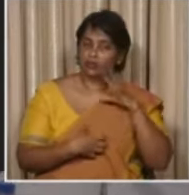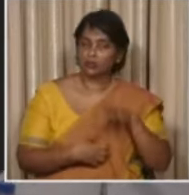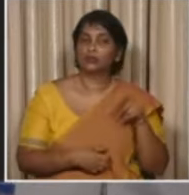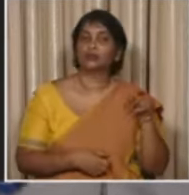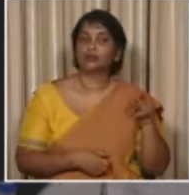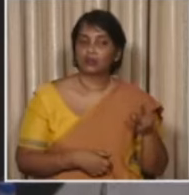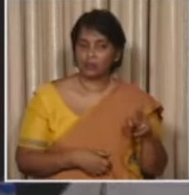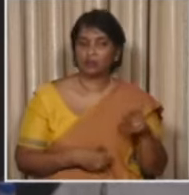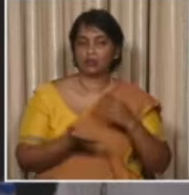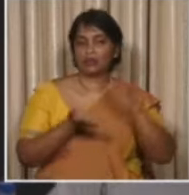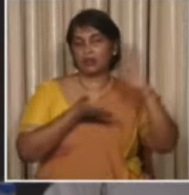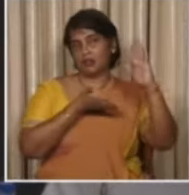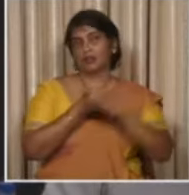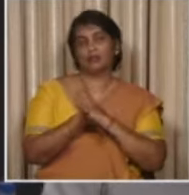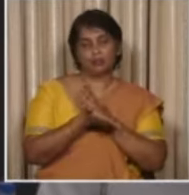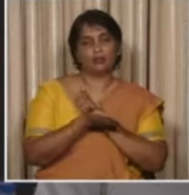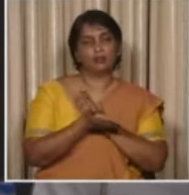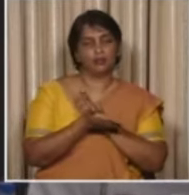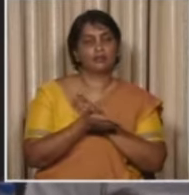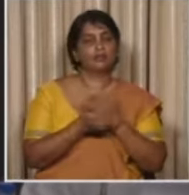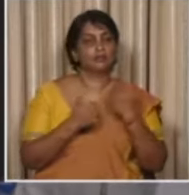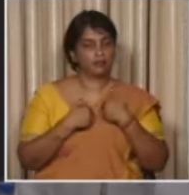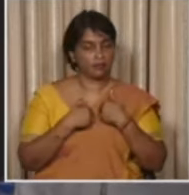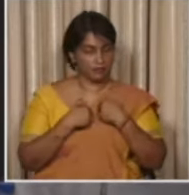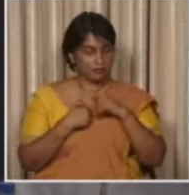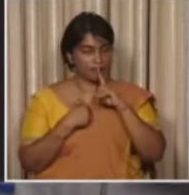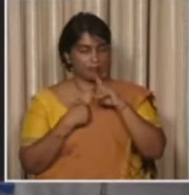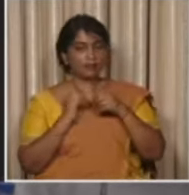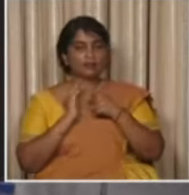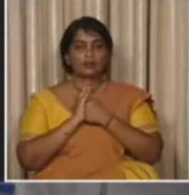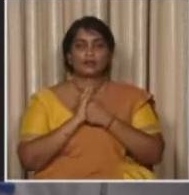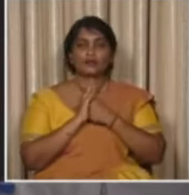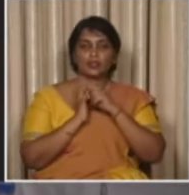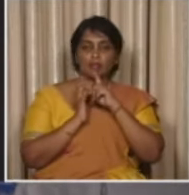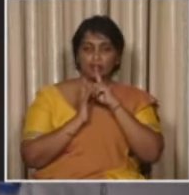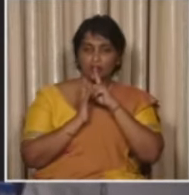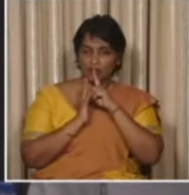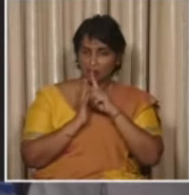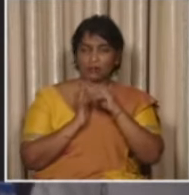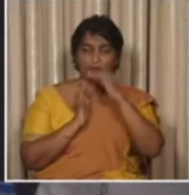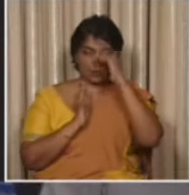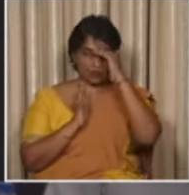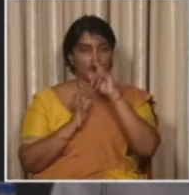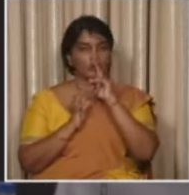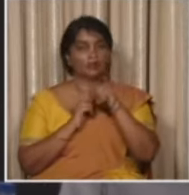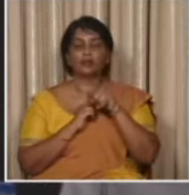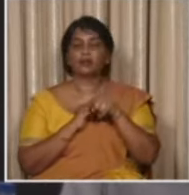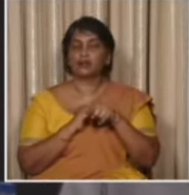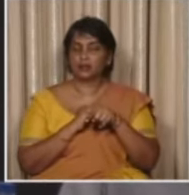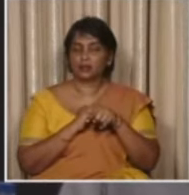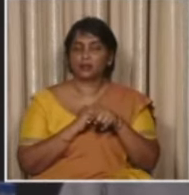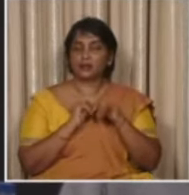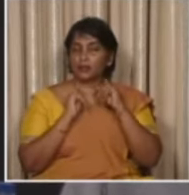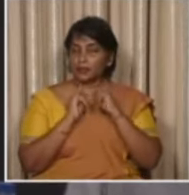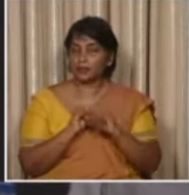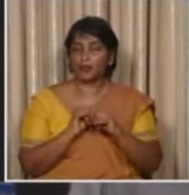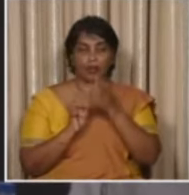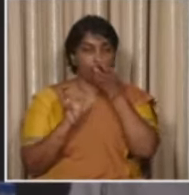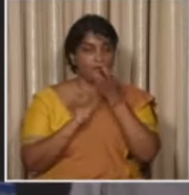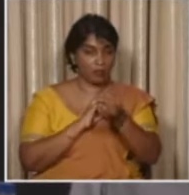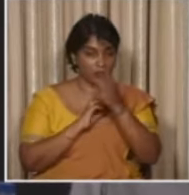මේකට සාධාරණත්වයක් ඉෂ්ට වෙන්නේ. හැබැයි අපි පැහැදිලිව ගරු කතානායකතුමනි කියනවා, මේ ම්ලේච්ඡ ප්‍රහාරය